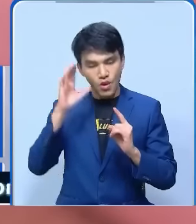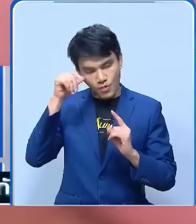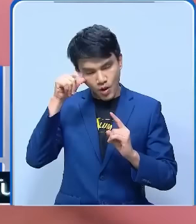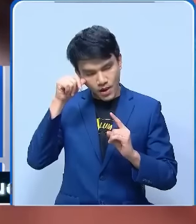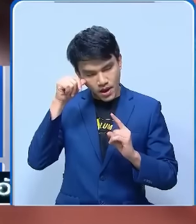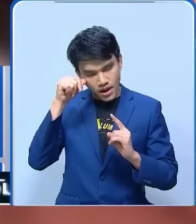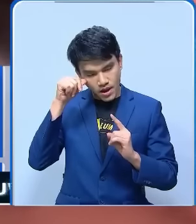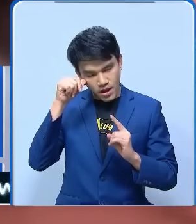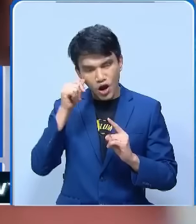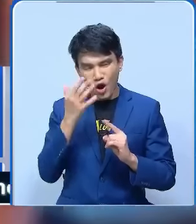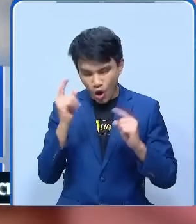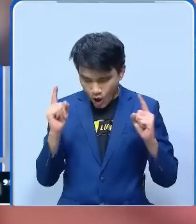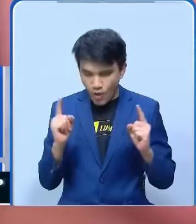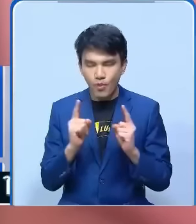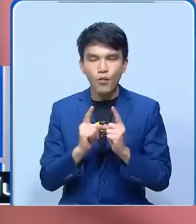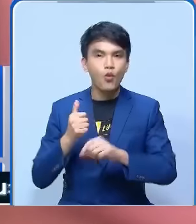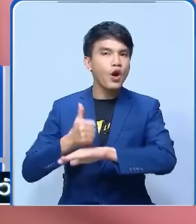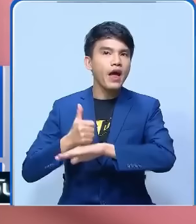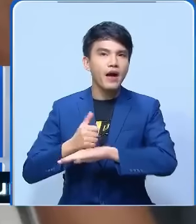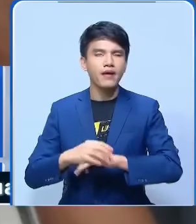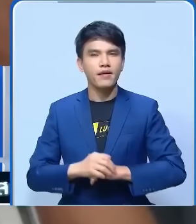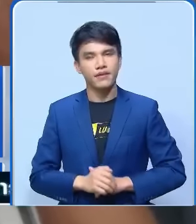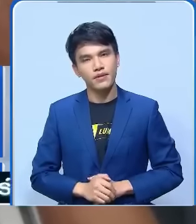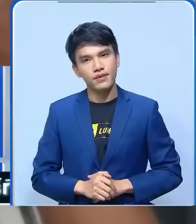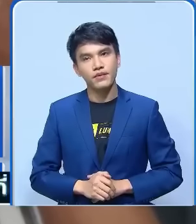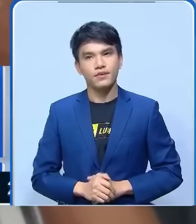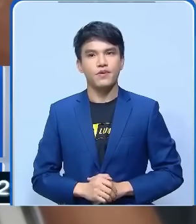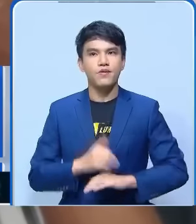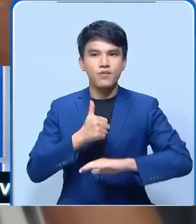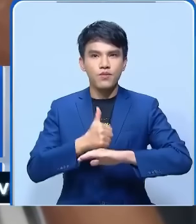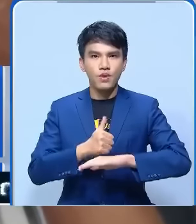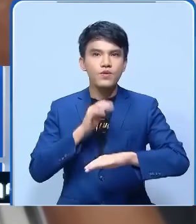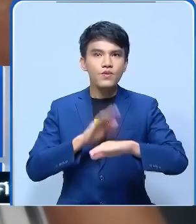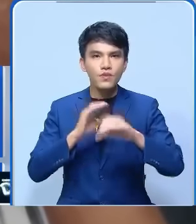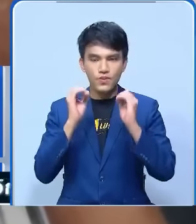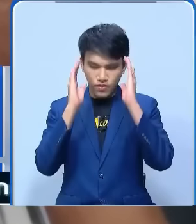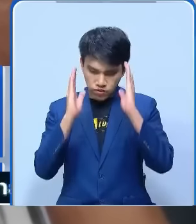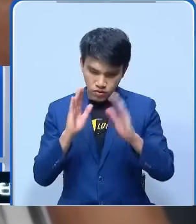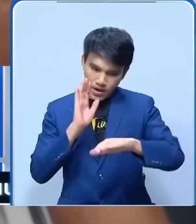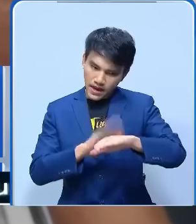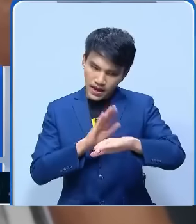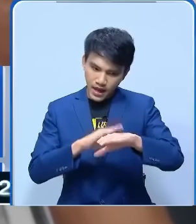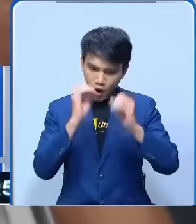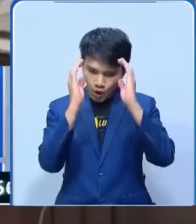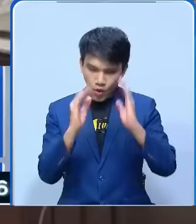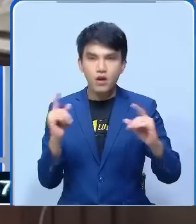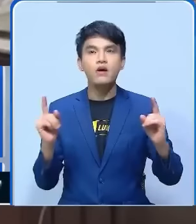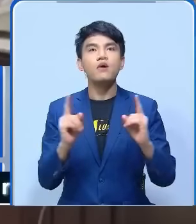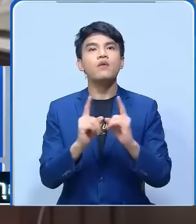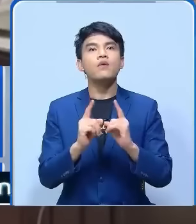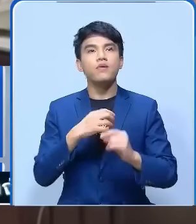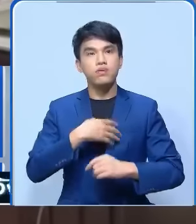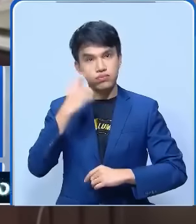ผู้ปกครองจะขอไปเจอผอ.โรงเรียนผู้แบบนี้พอผอ.บอกว่าเดี๋ยวจะเรียกครูผู้ชายคนนี้เอาไม้พองตีเนี่ยมาคุยเพราะแท้จริง